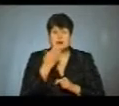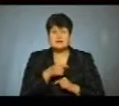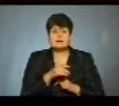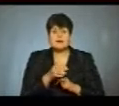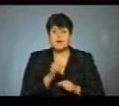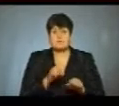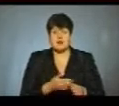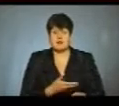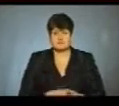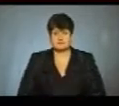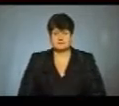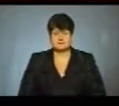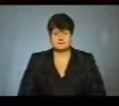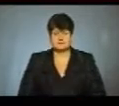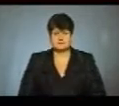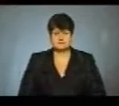прав.